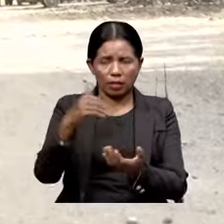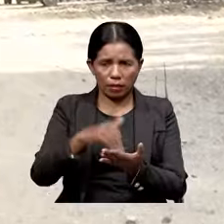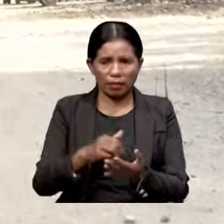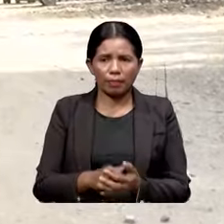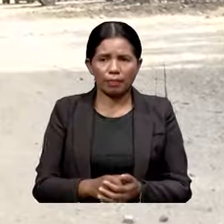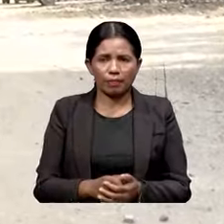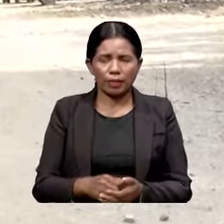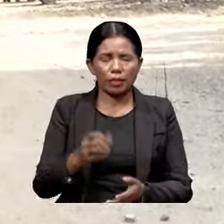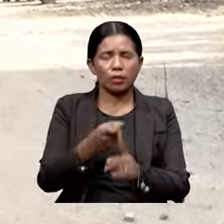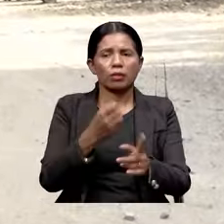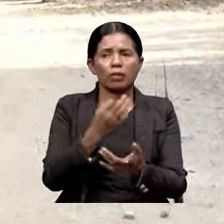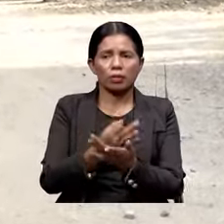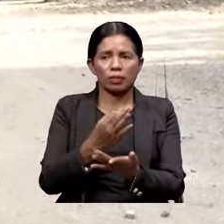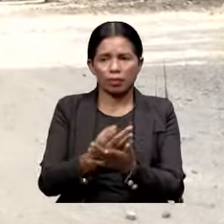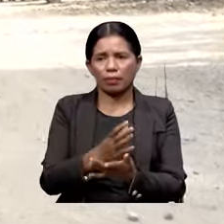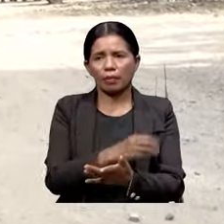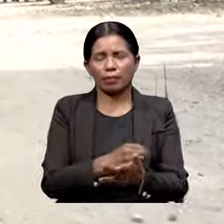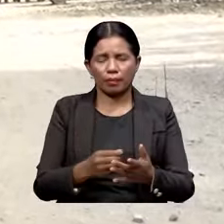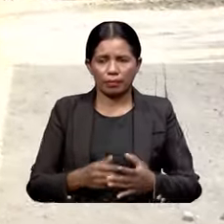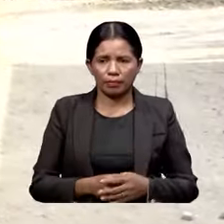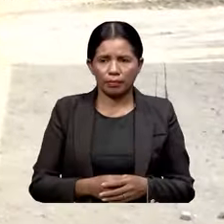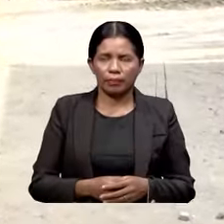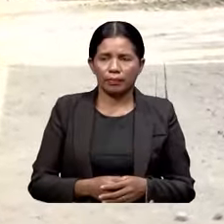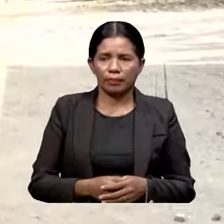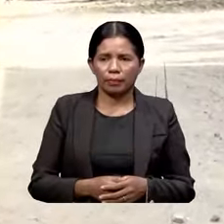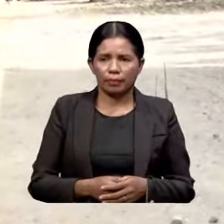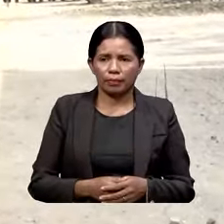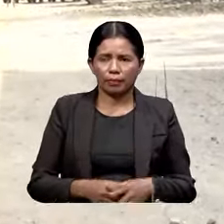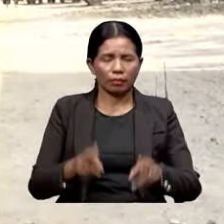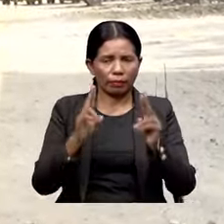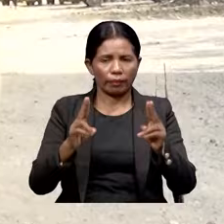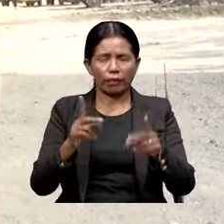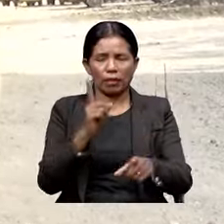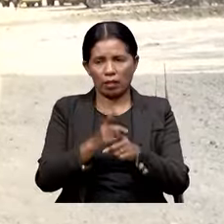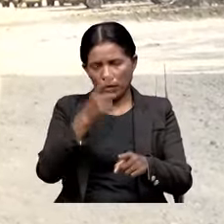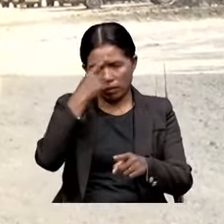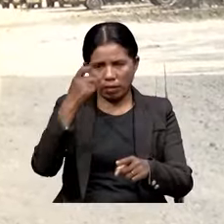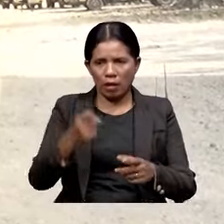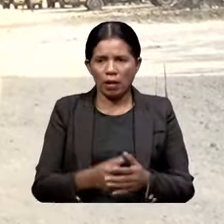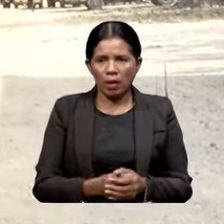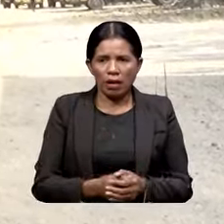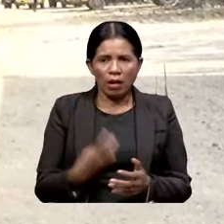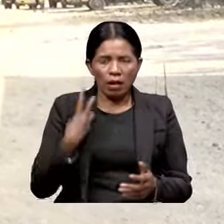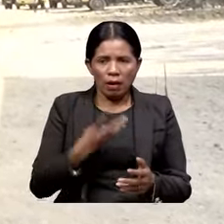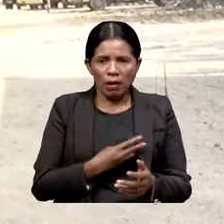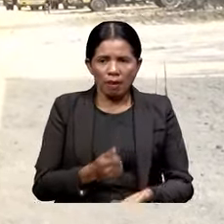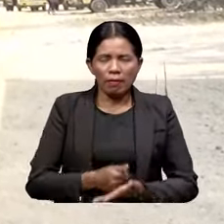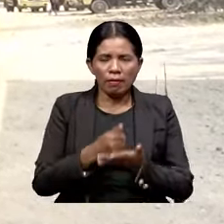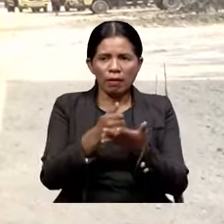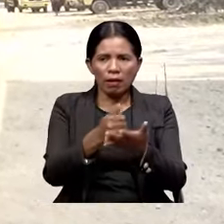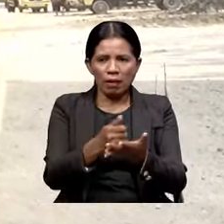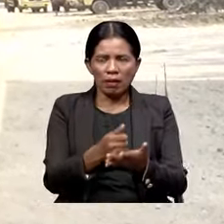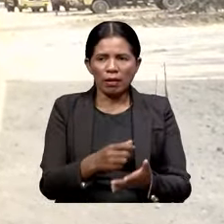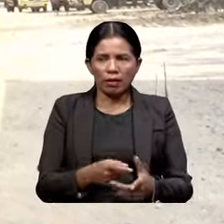konstruksau persisya orsamentu, lokar konstruksau rekonstruksau. Ne urgenti los, tambah tamba ite bela juga